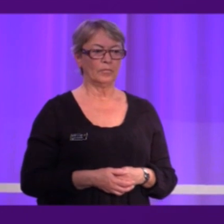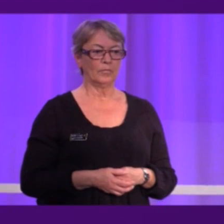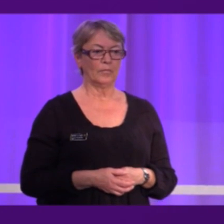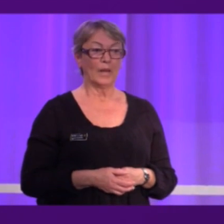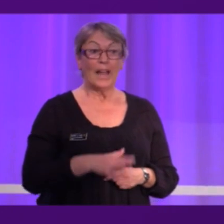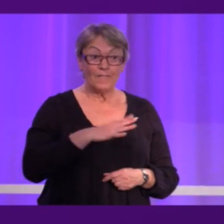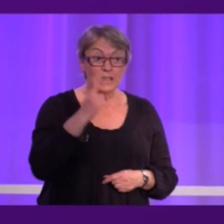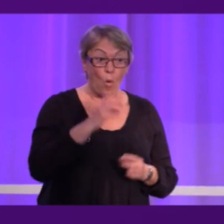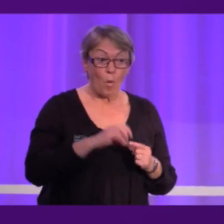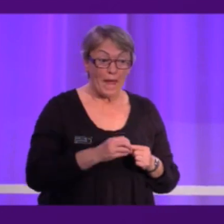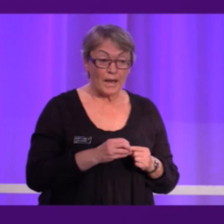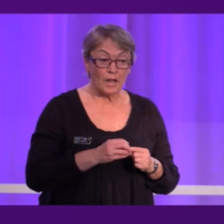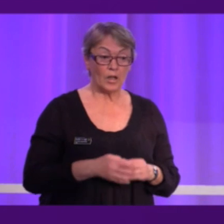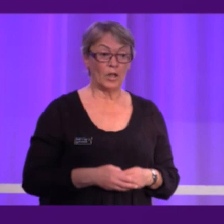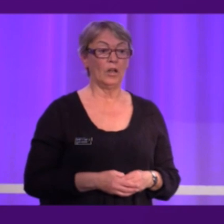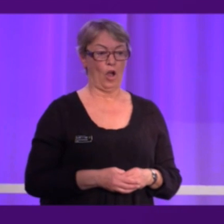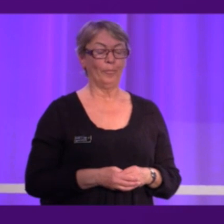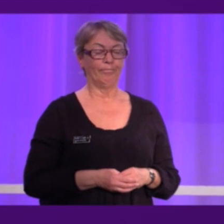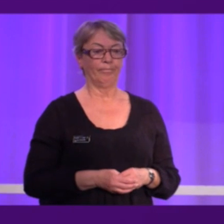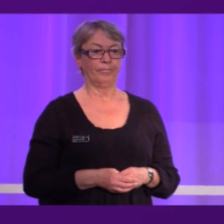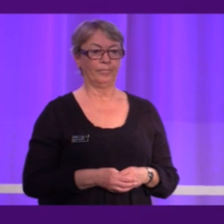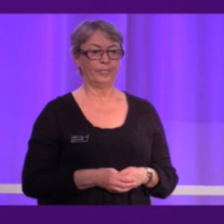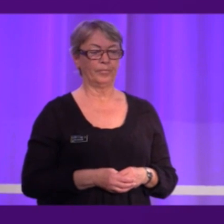Finns det blåbär eller?